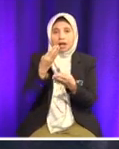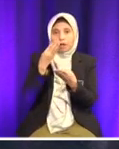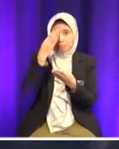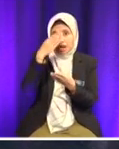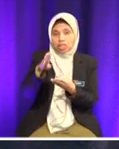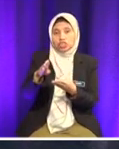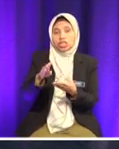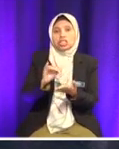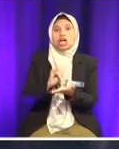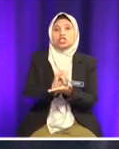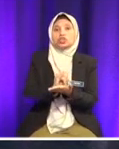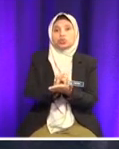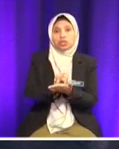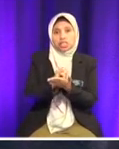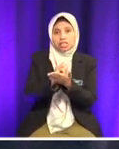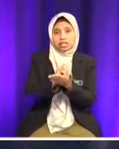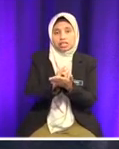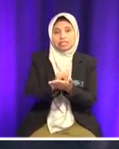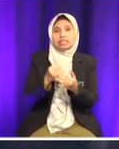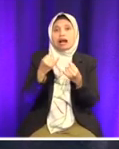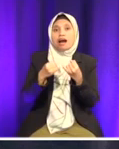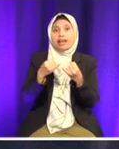kelak Iya betul